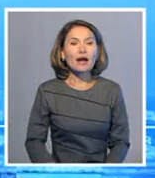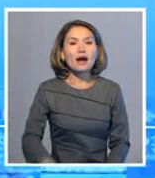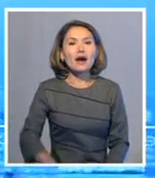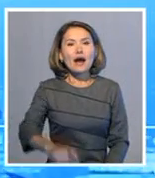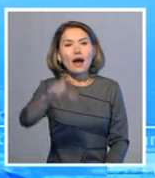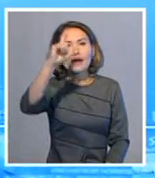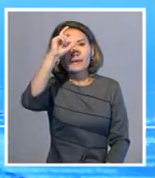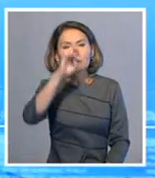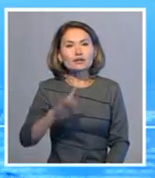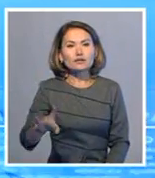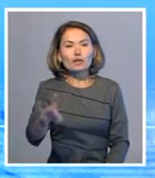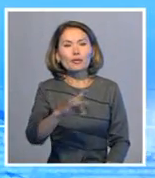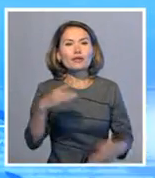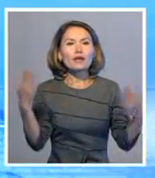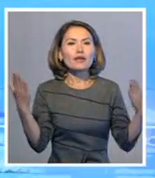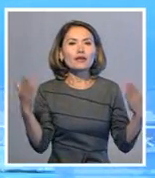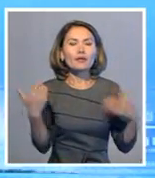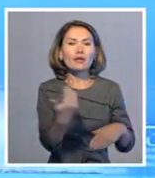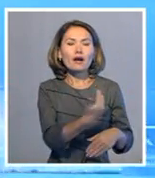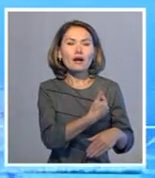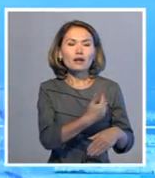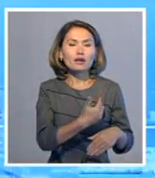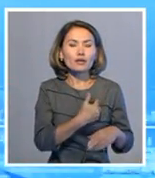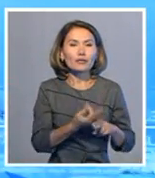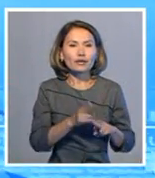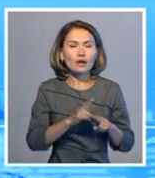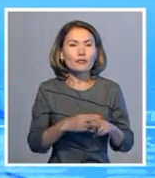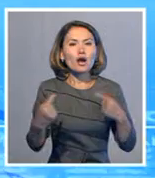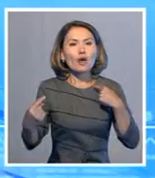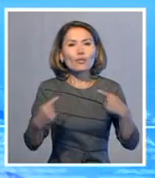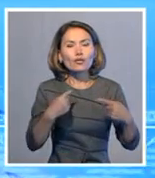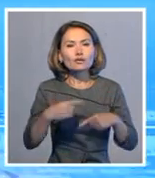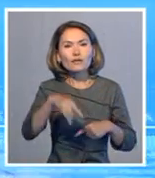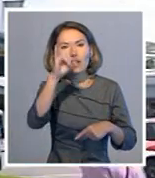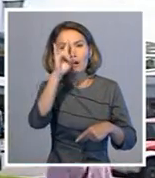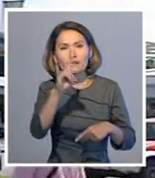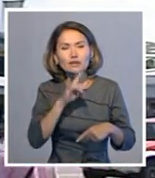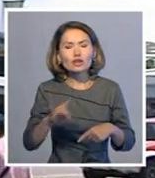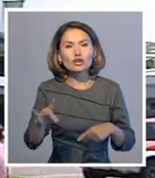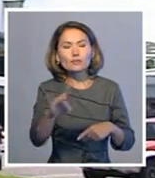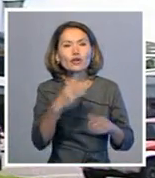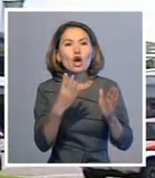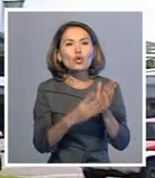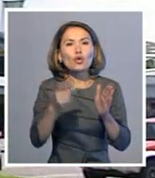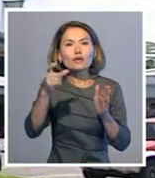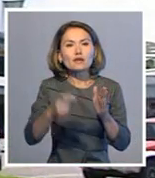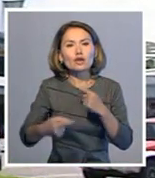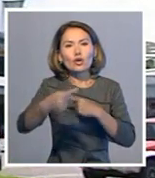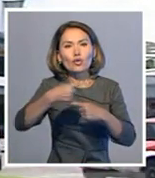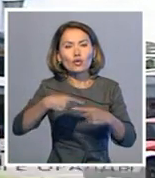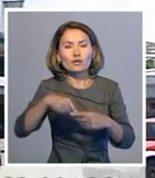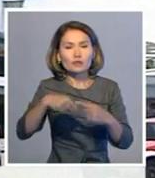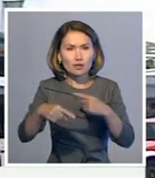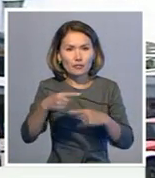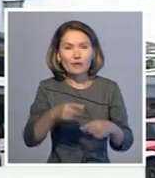Теңіз жағалауына демаламын деп барып, өзге елде тентіреп қалған 9 қазақстандық елге оралды. Таңертең ұшақтан түскен олар алдымен уайым қайғыны сейілткен